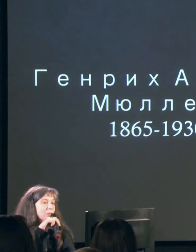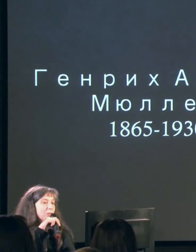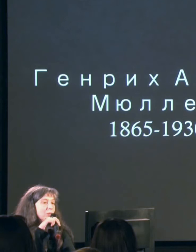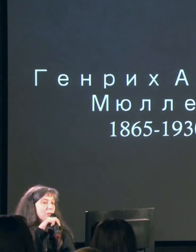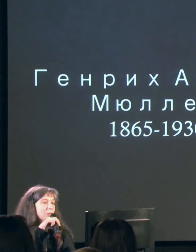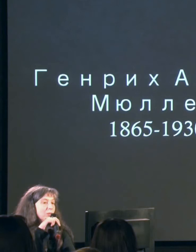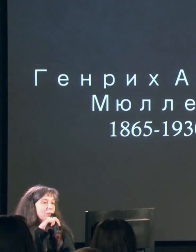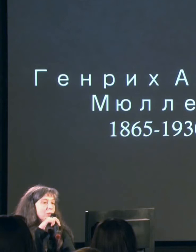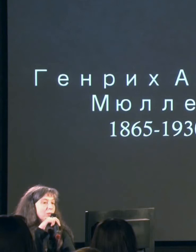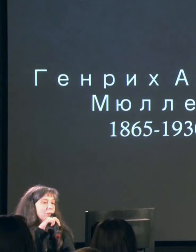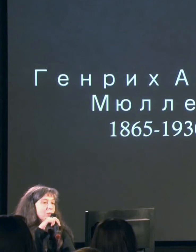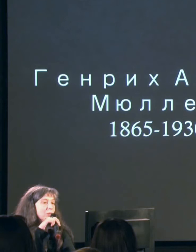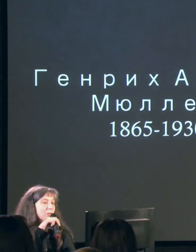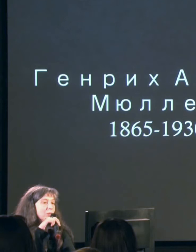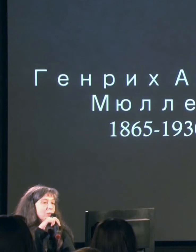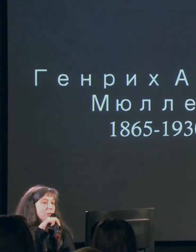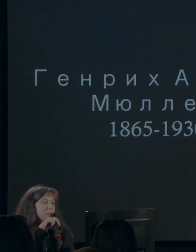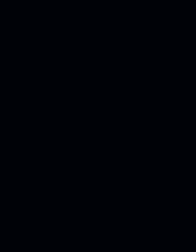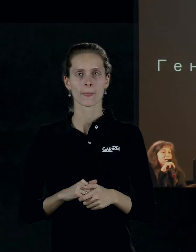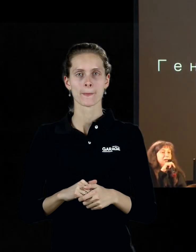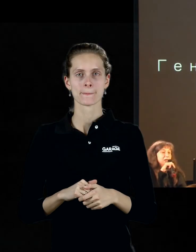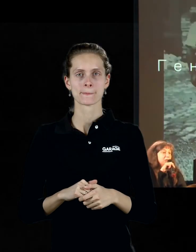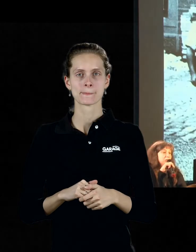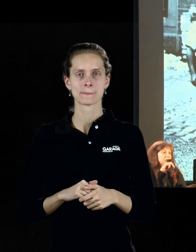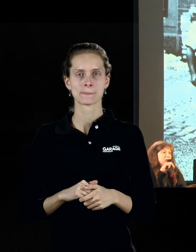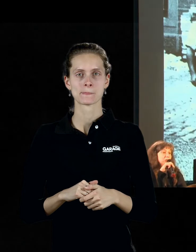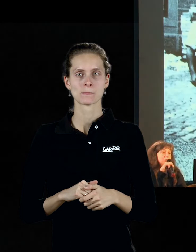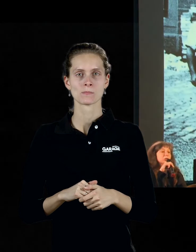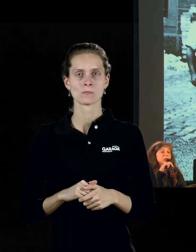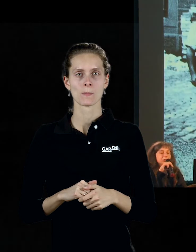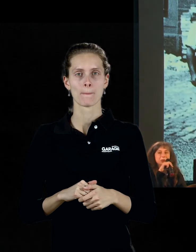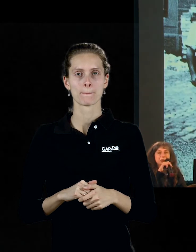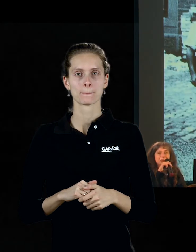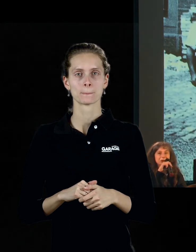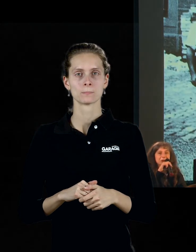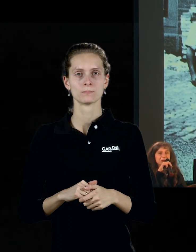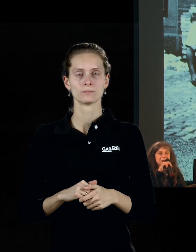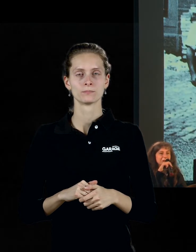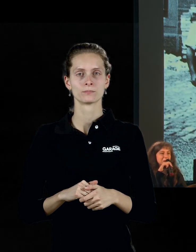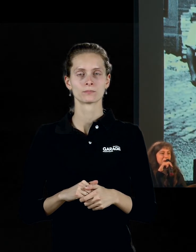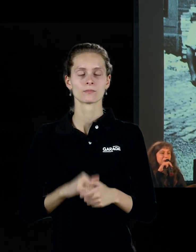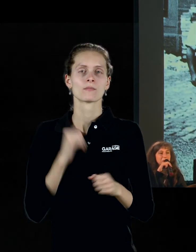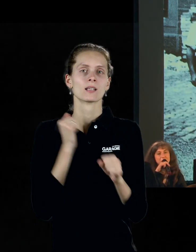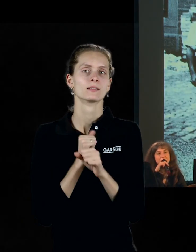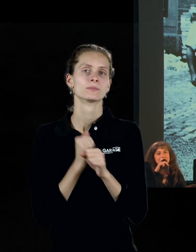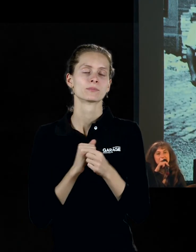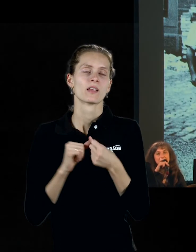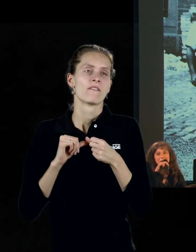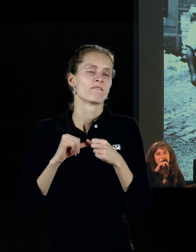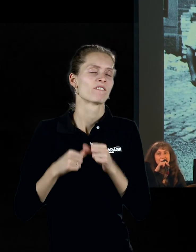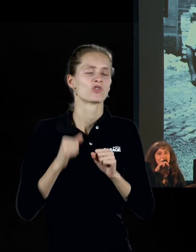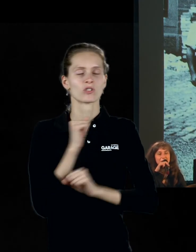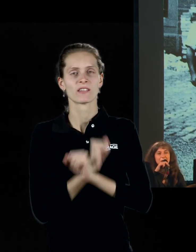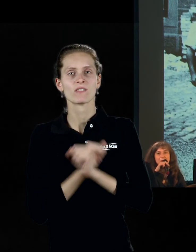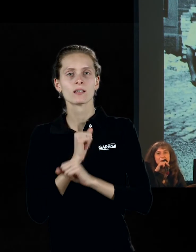разные стороны лапы, вверх головы. И создавал вот такие вот, вот этот его вечный двигатель, который он строил, тоже вполне себе